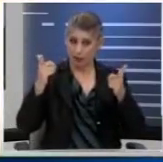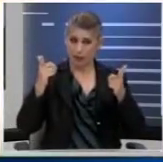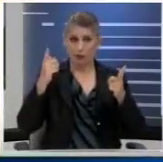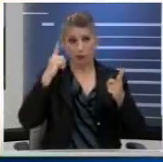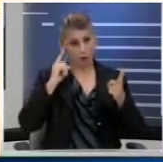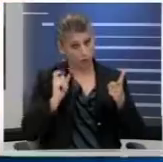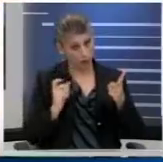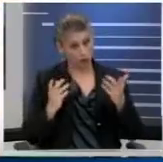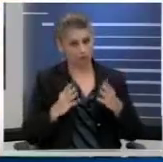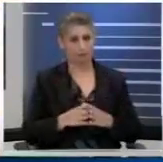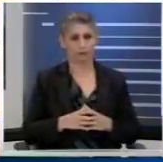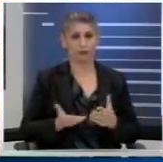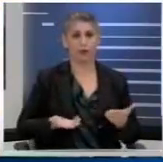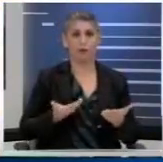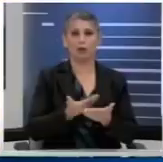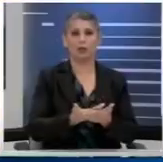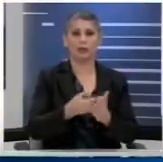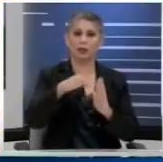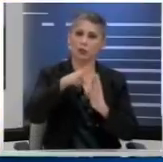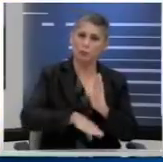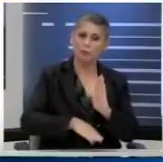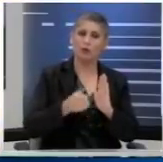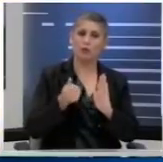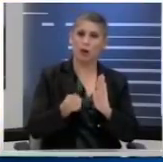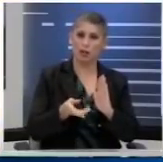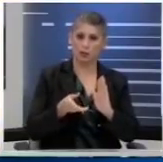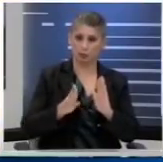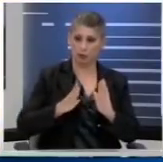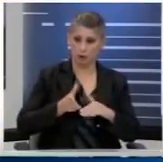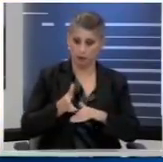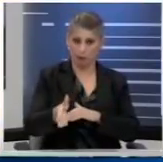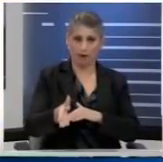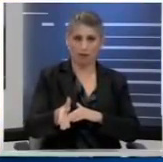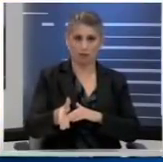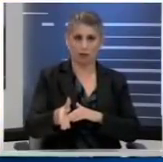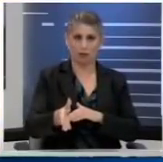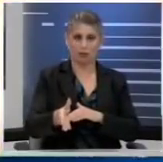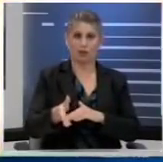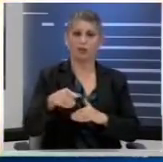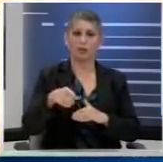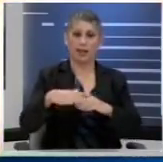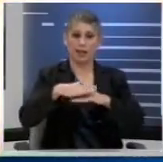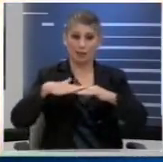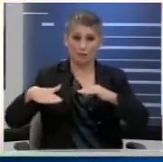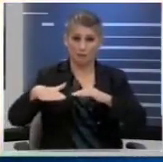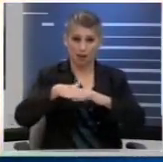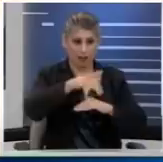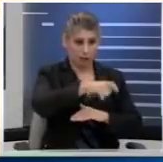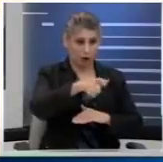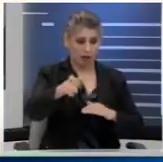ως γνωστόν, προτείνει τη μείωση του αριθμού των εισακτέων και τον καθορισμό των βάσεων από κάθε